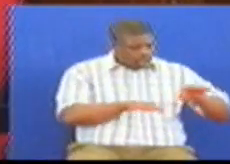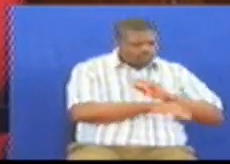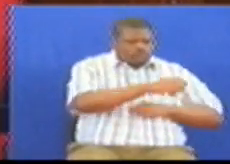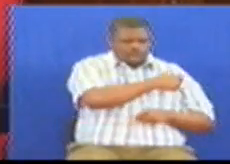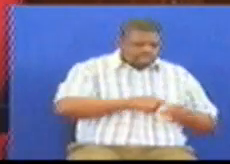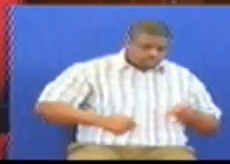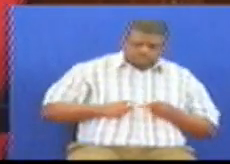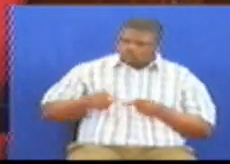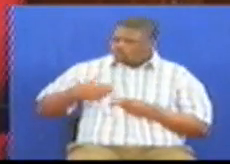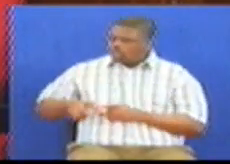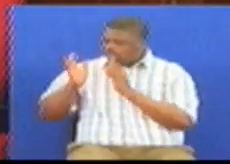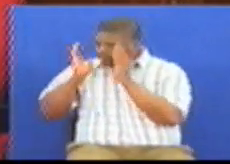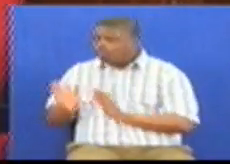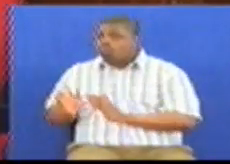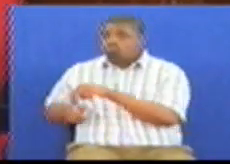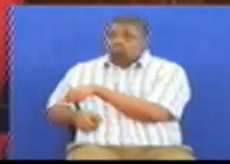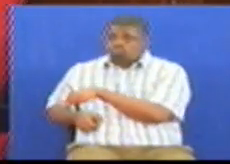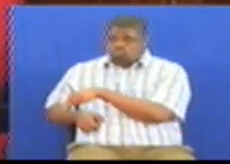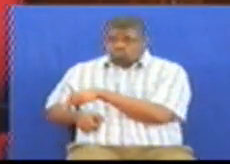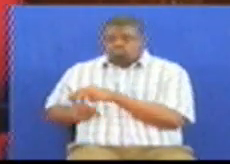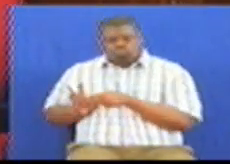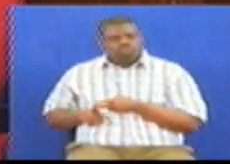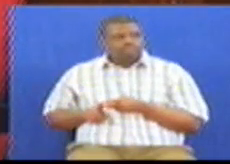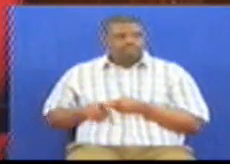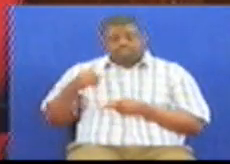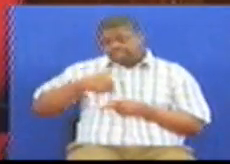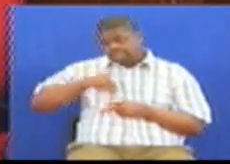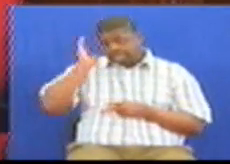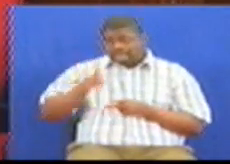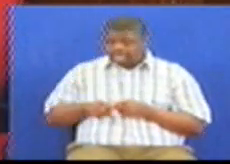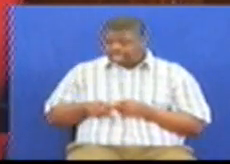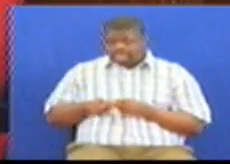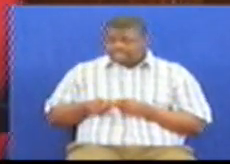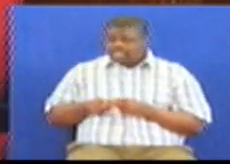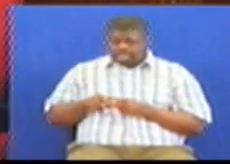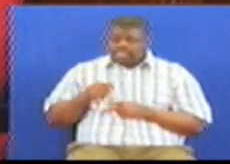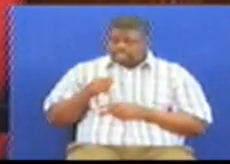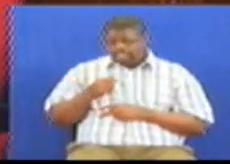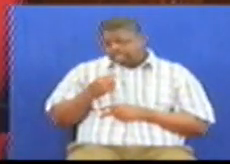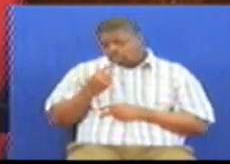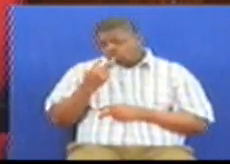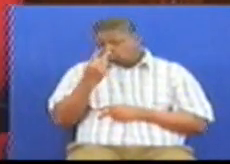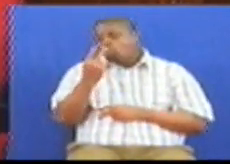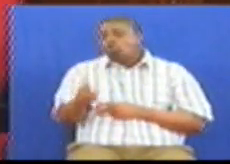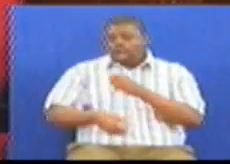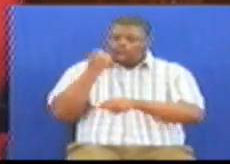Mkuu, kwa kulibeba jahazi hili la serikali ya awamu ya tano. Wote tunaona jinsi wanavyofanya